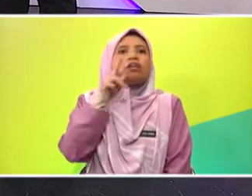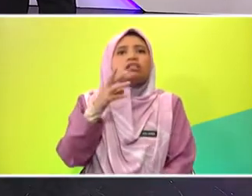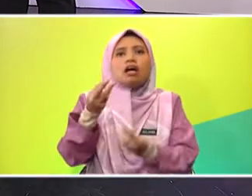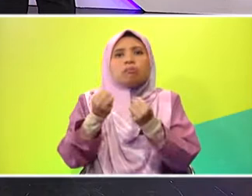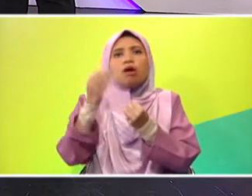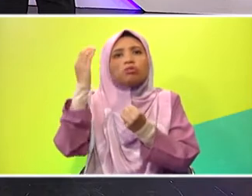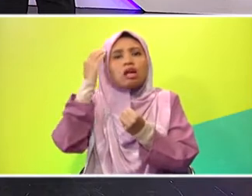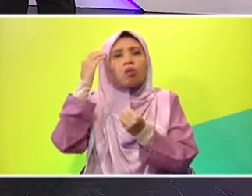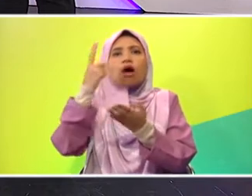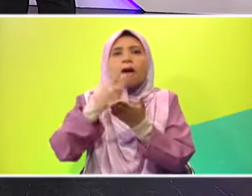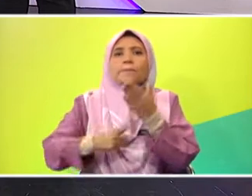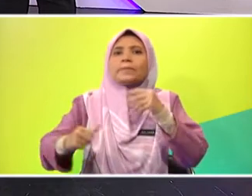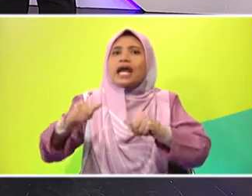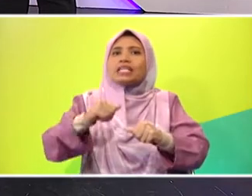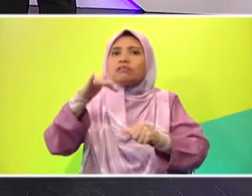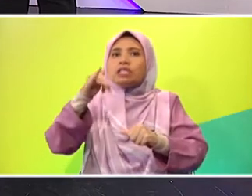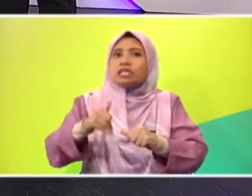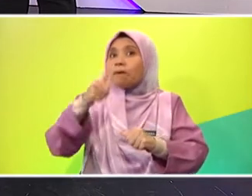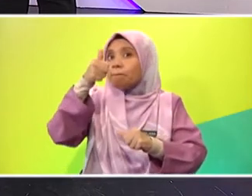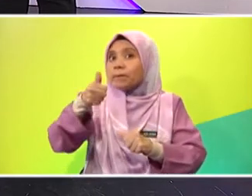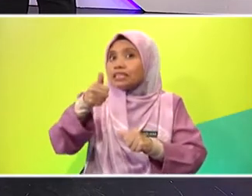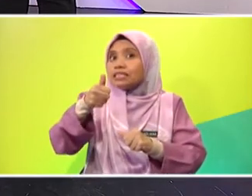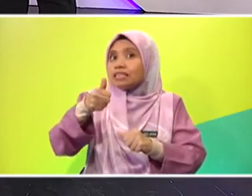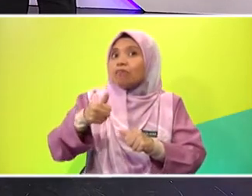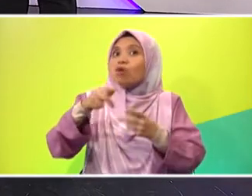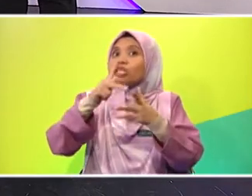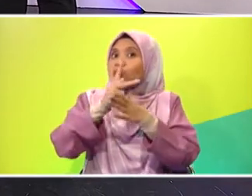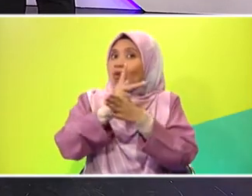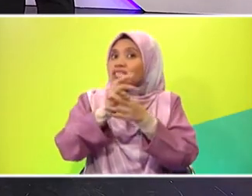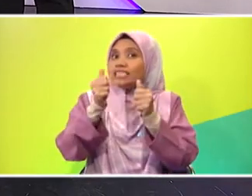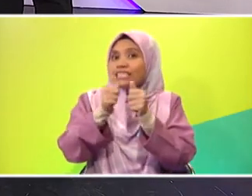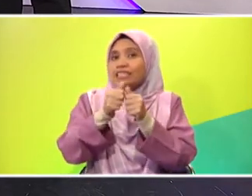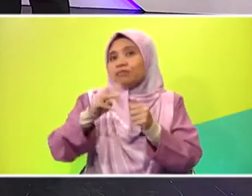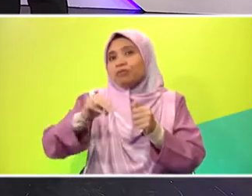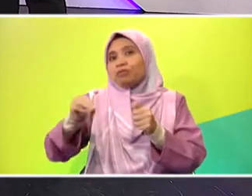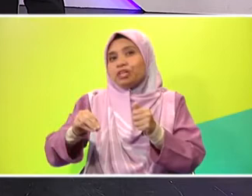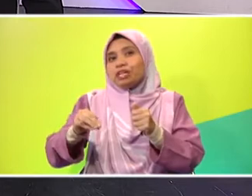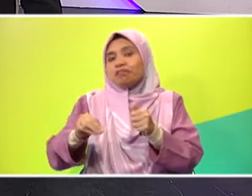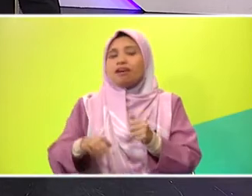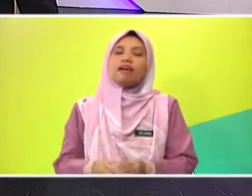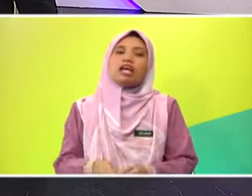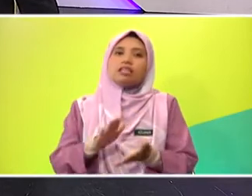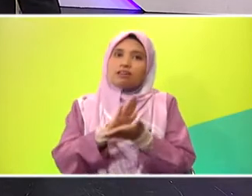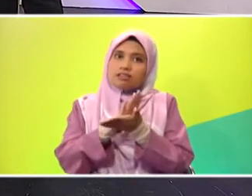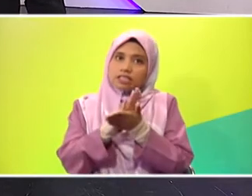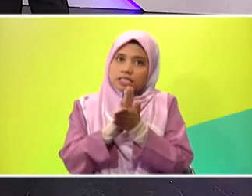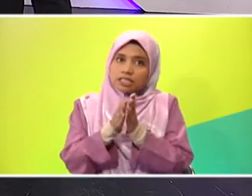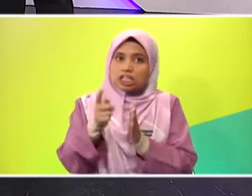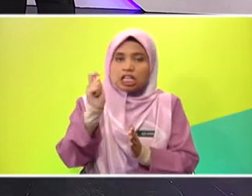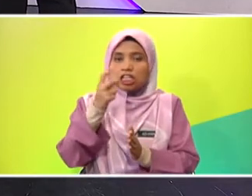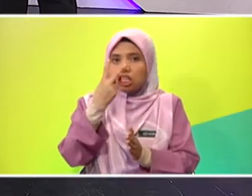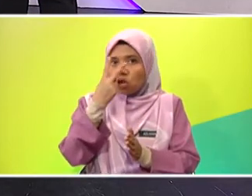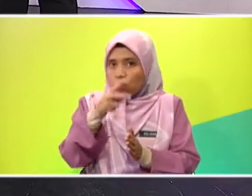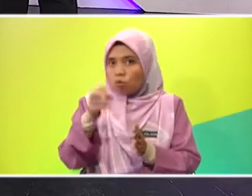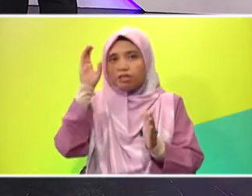antara activity menarik yang kita nak kongsikan kepada murid-murid kita hari ini baik karena tadi kita dah belajar tengok gambar